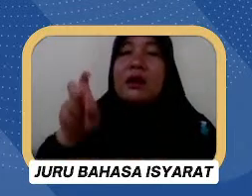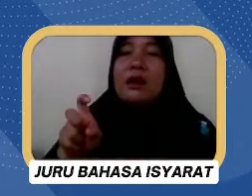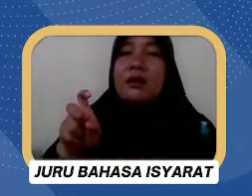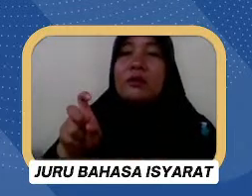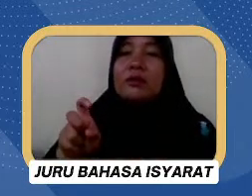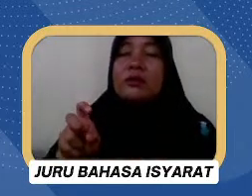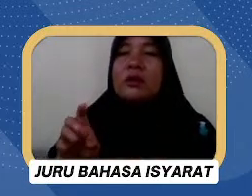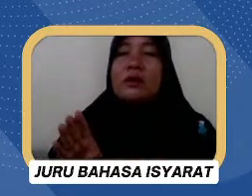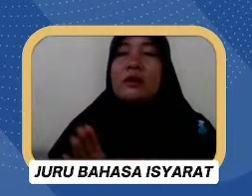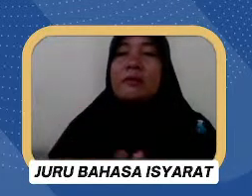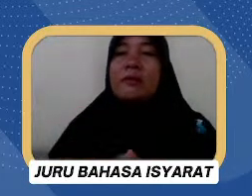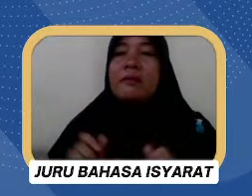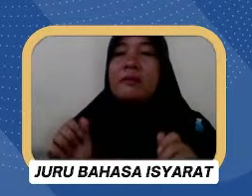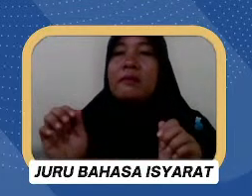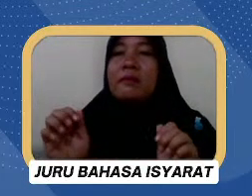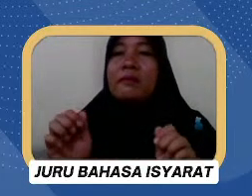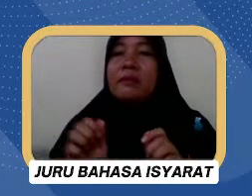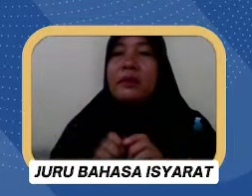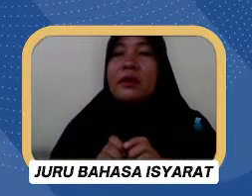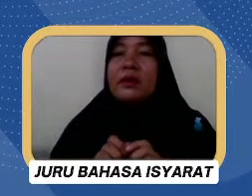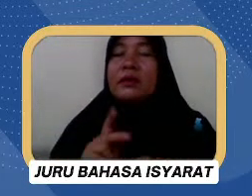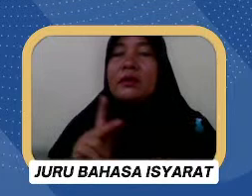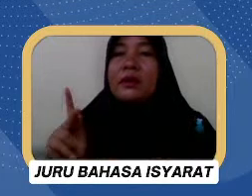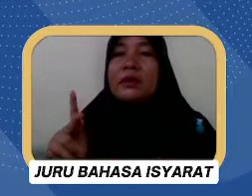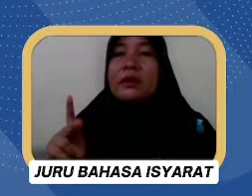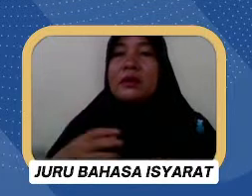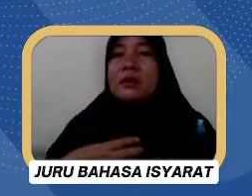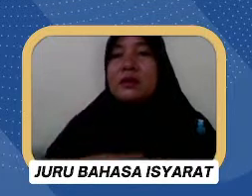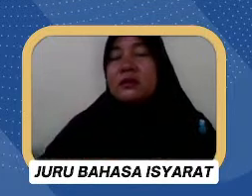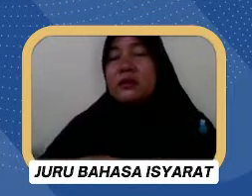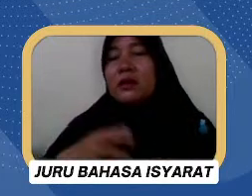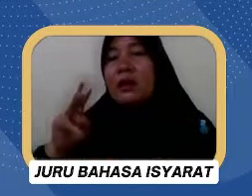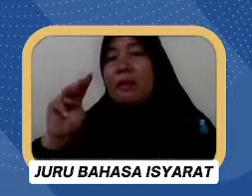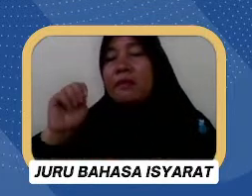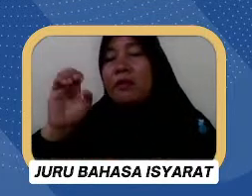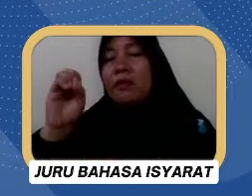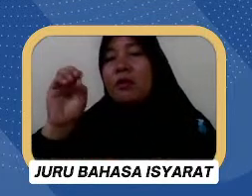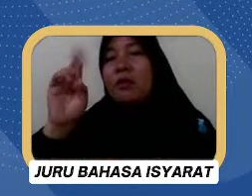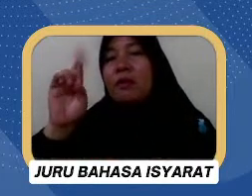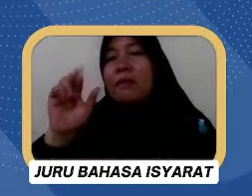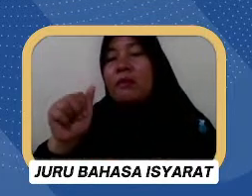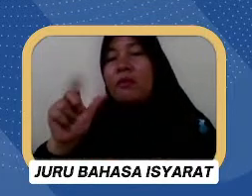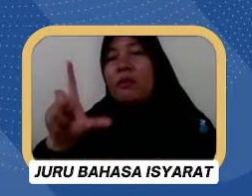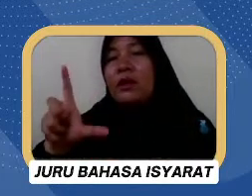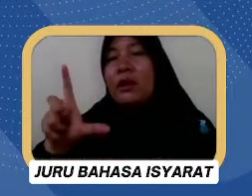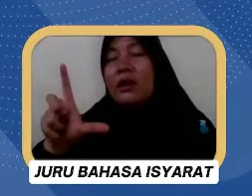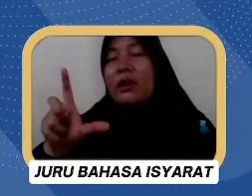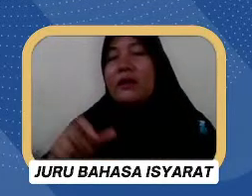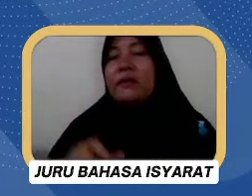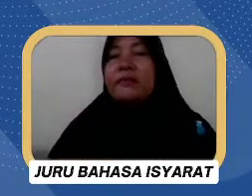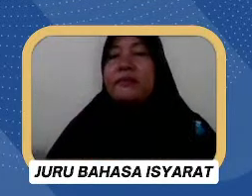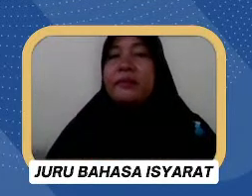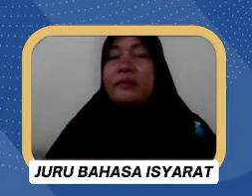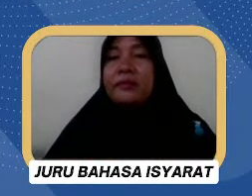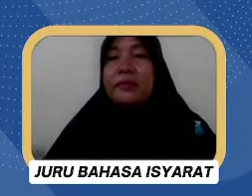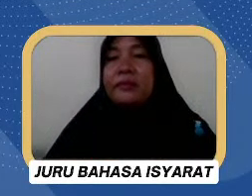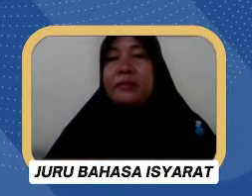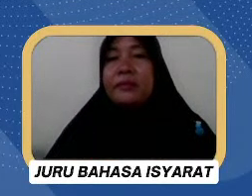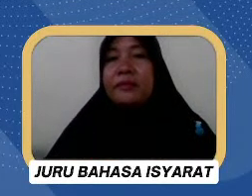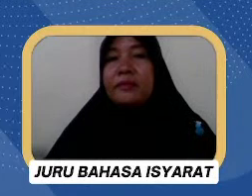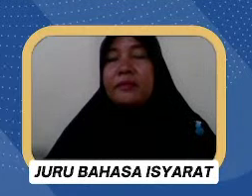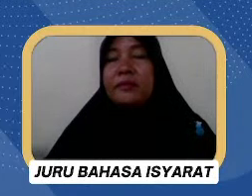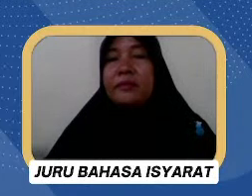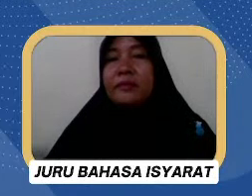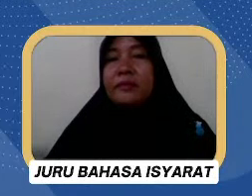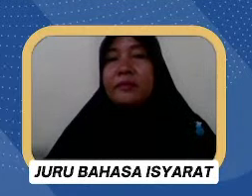sikap, moral, bahkan prinsip-prinsip moralitas yang harus kita kedepankan, harus